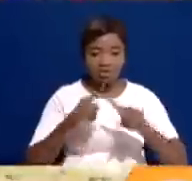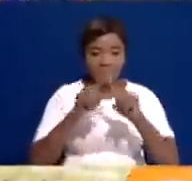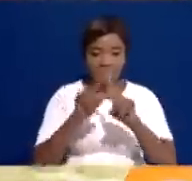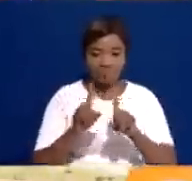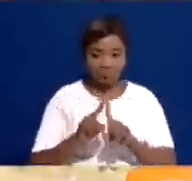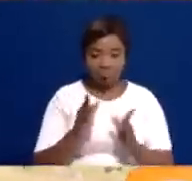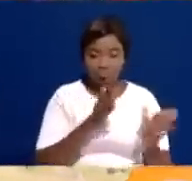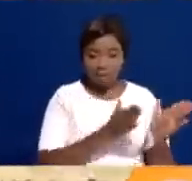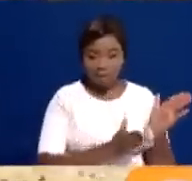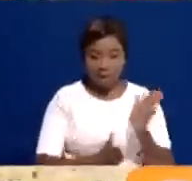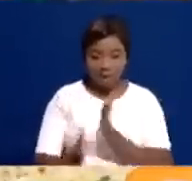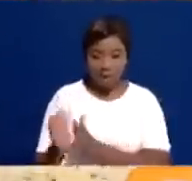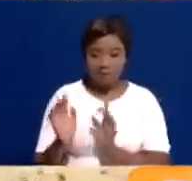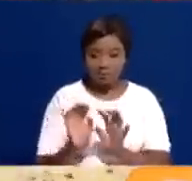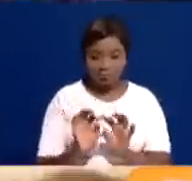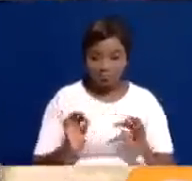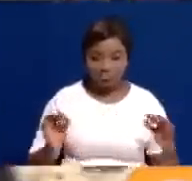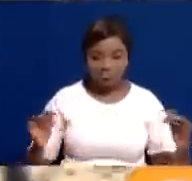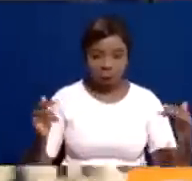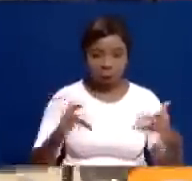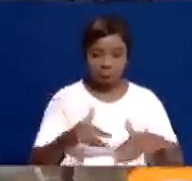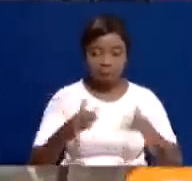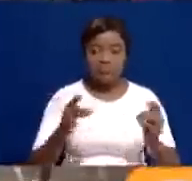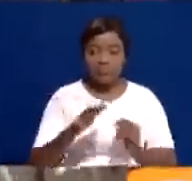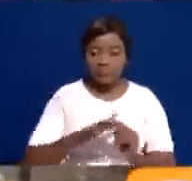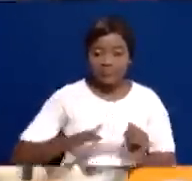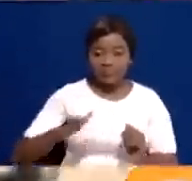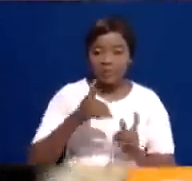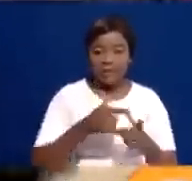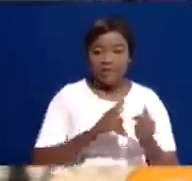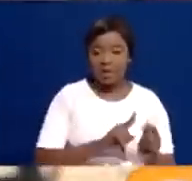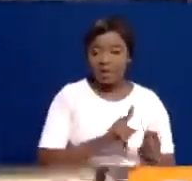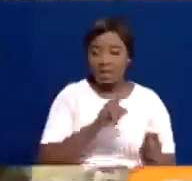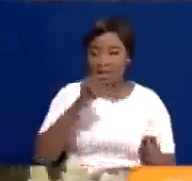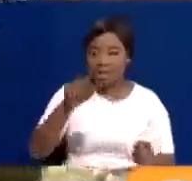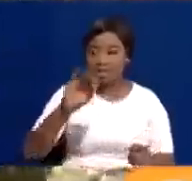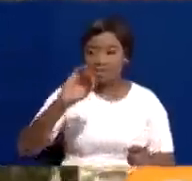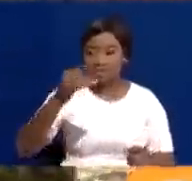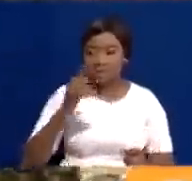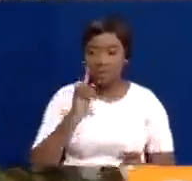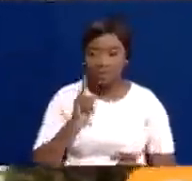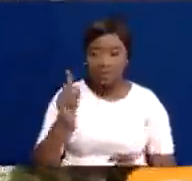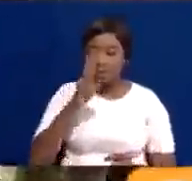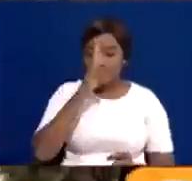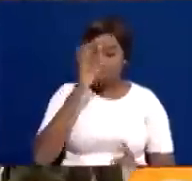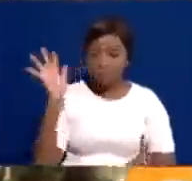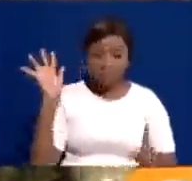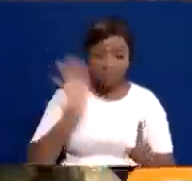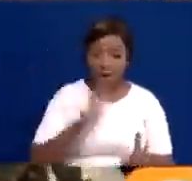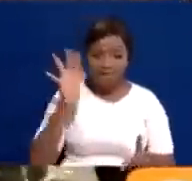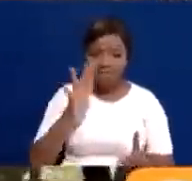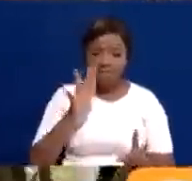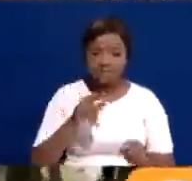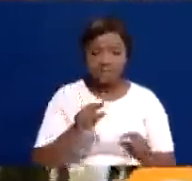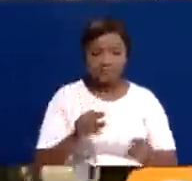ndani ya uwanja huo kabla ya kuandamana kuelekea katikati mwa jiji, wakimenyana na maafisa wa usalama